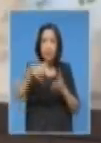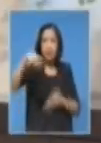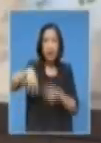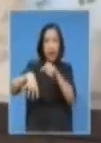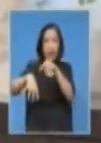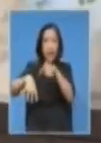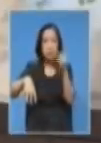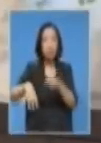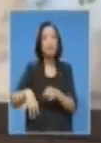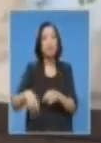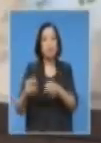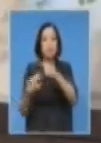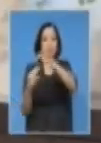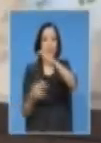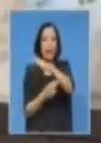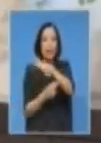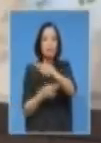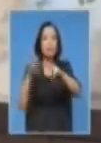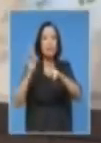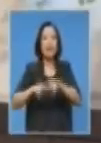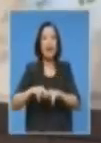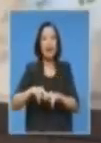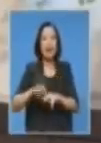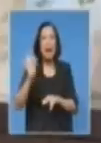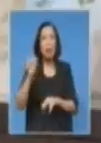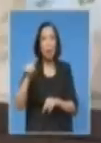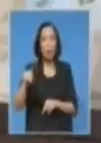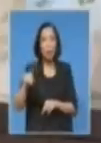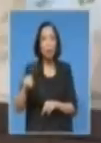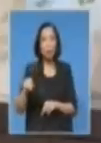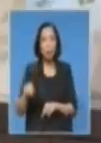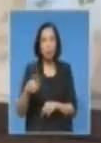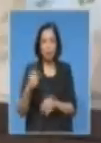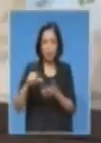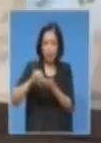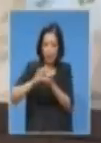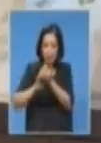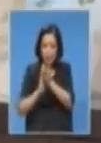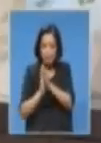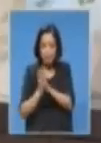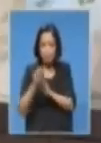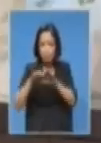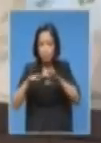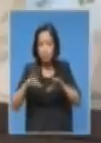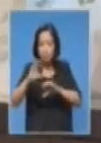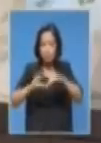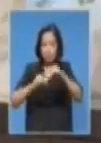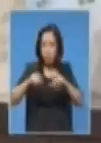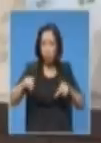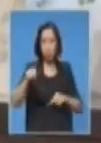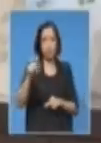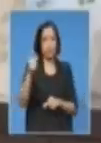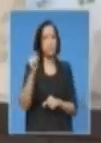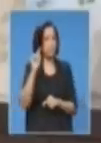พานพระนั่งเกล้านะครับอันนี้ก็จะสร้างความสะดวกสบายให้กับการเดินทางพี่น้องประชาชนที่เดินทางทางเรือแล้วก็ต่อเชื่อมกับระบ